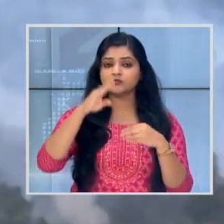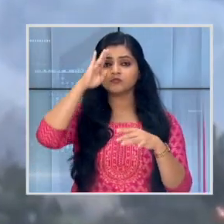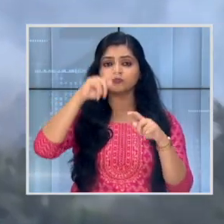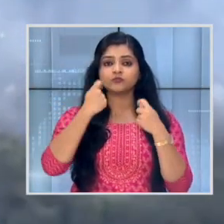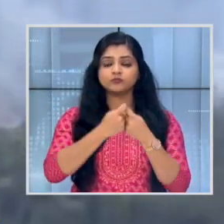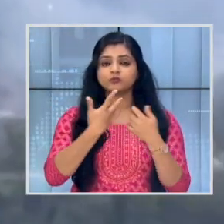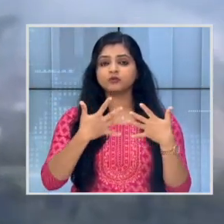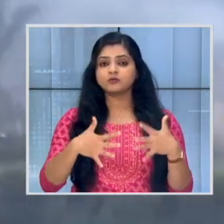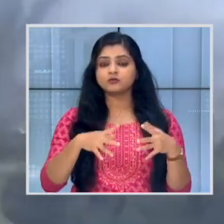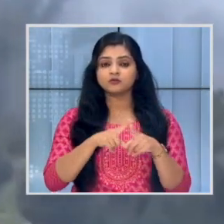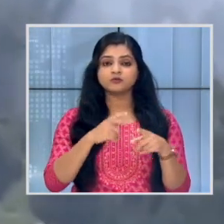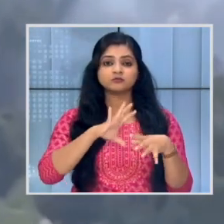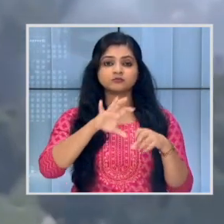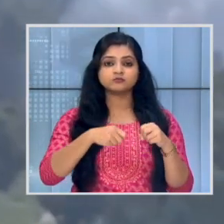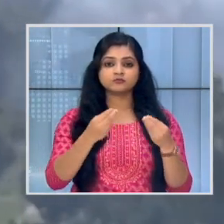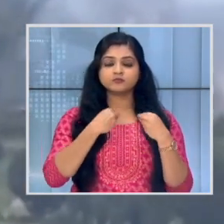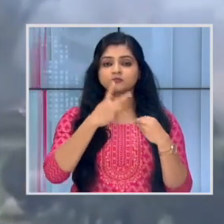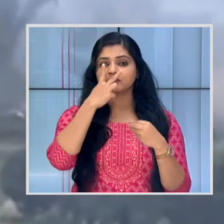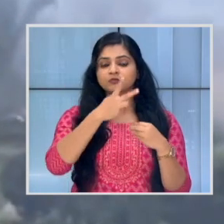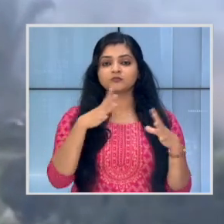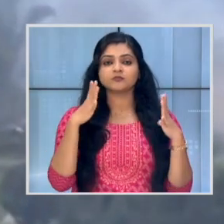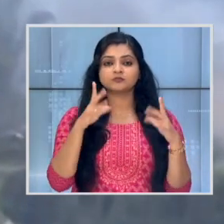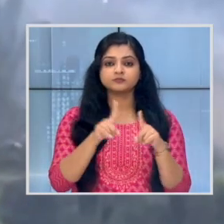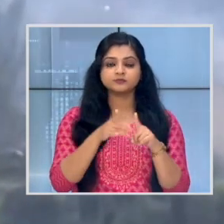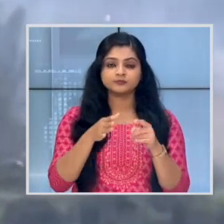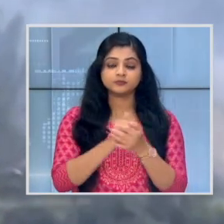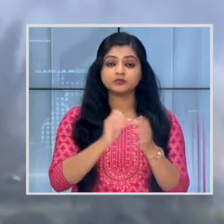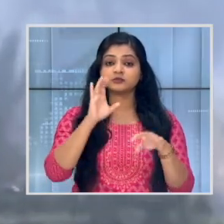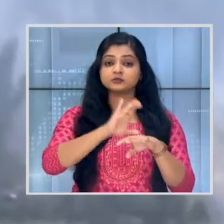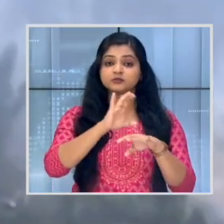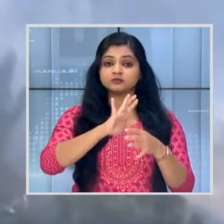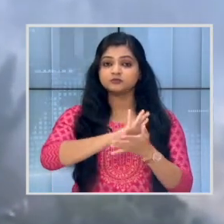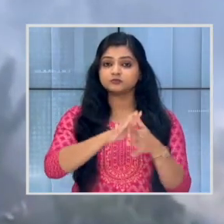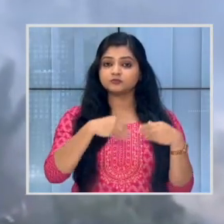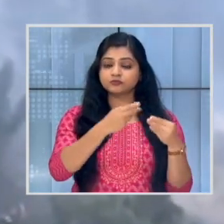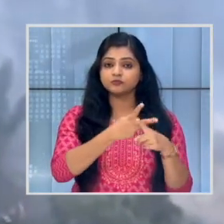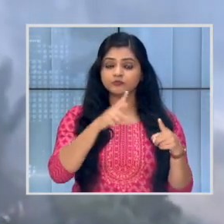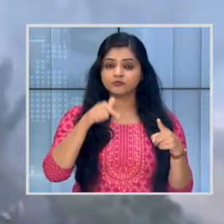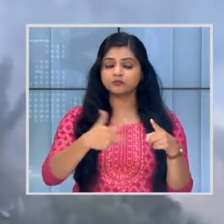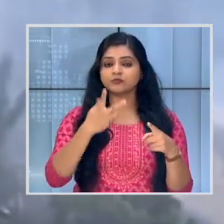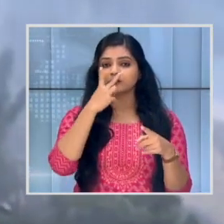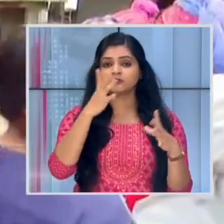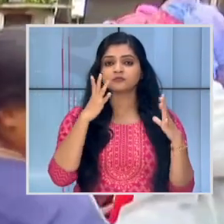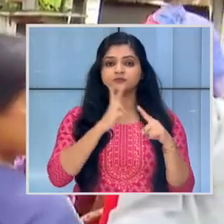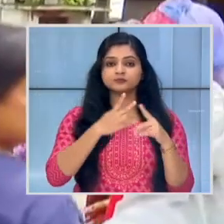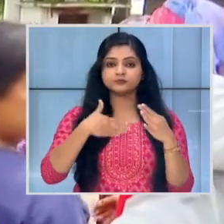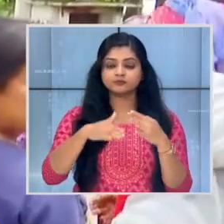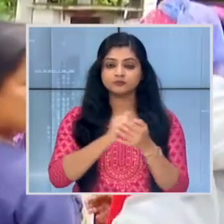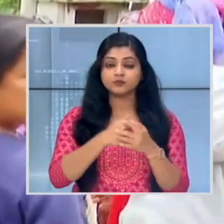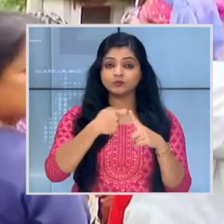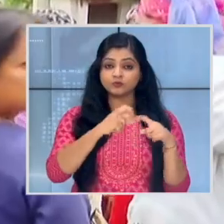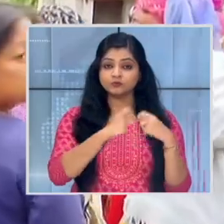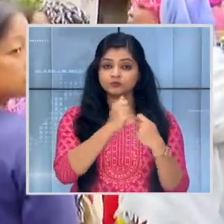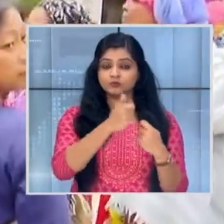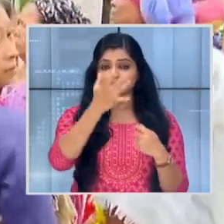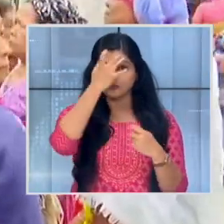നടിക്കുന്നു. ആരാധനാലയങ്ങൾ തകർക്കപ്പെട്ടിട്ടും നടപടി ഉണ്ടായില്ല. കുക്കി വിഭാഗത്തിന്റെ പരാതികൾ അനുഭാവപൂർവ്വം പരിഗണിക്കാമെന്ന ഉറപ്പ് കേന്ദ്രം നൽകി.